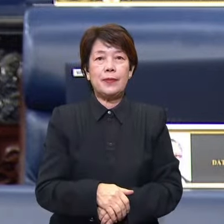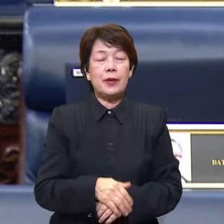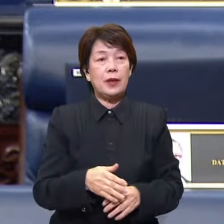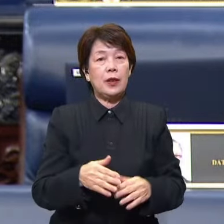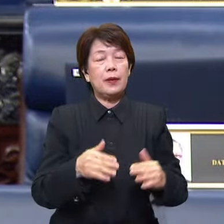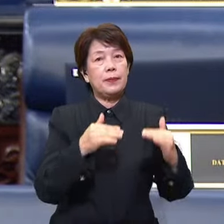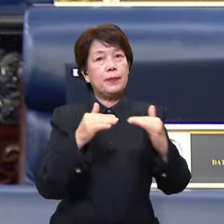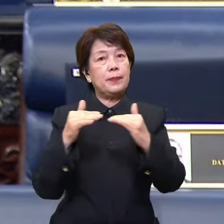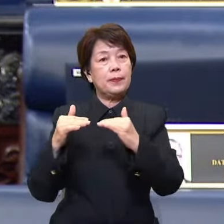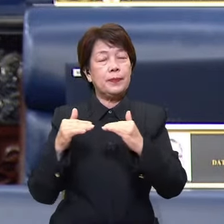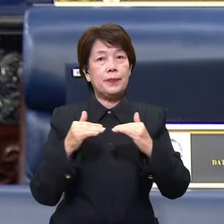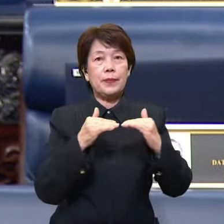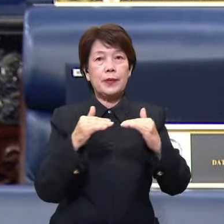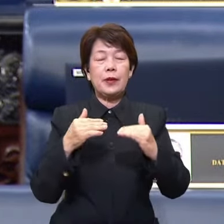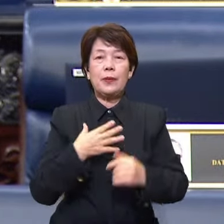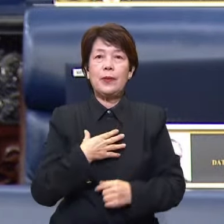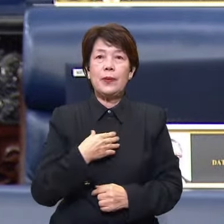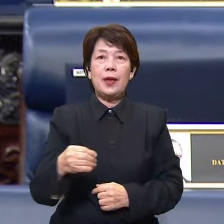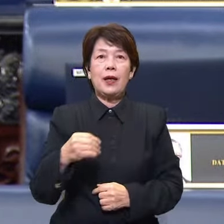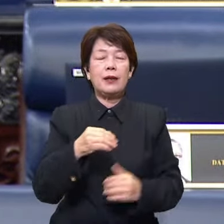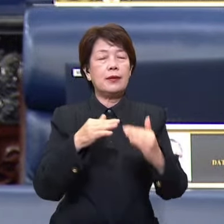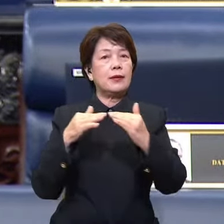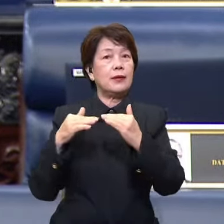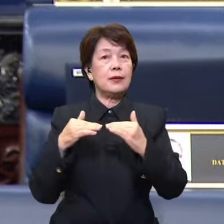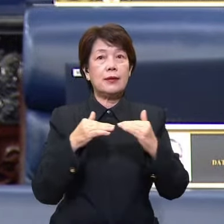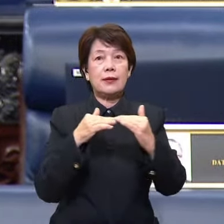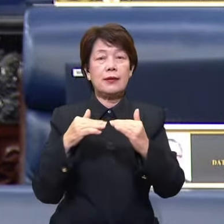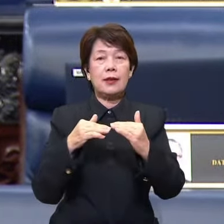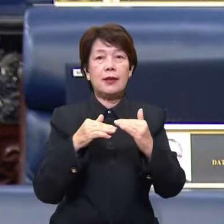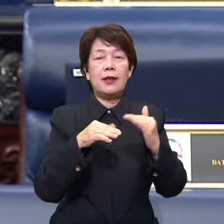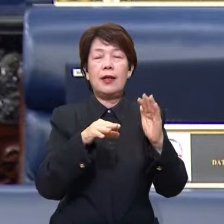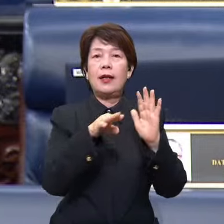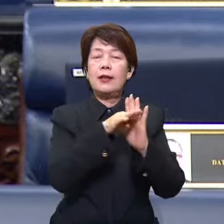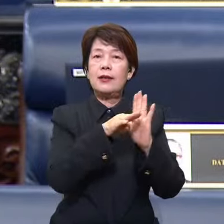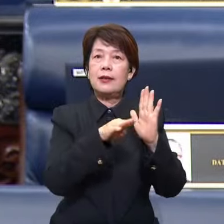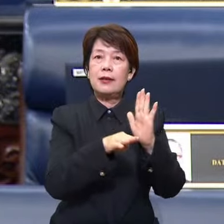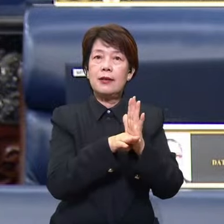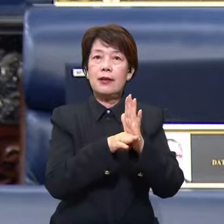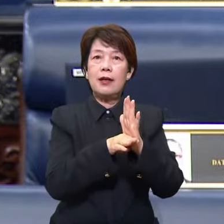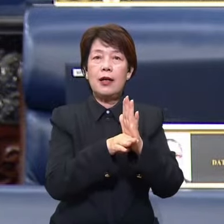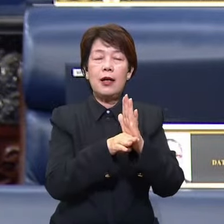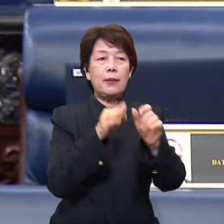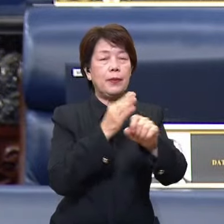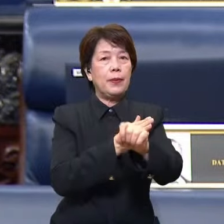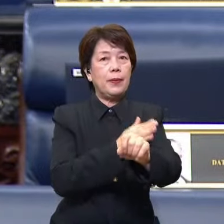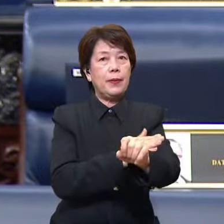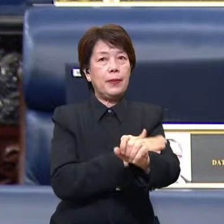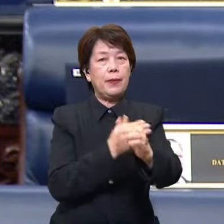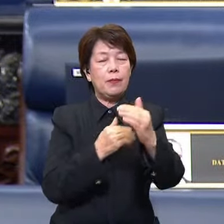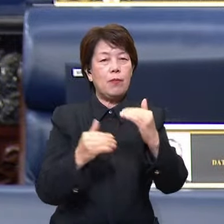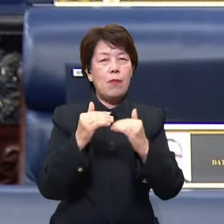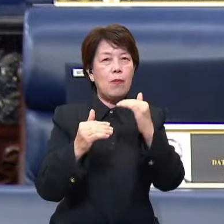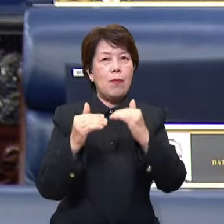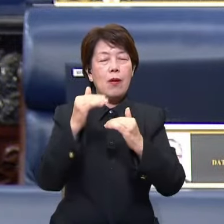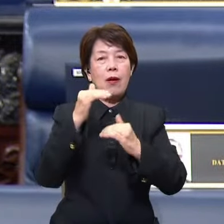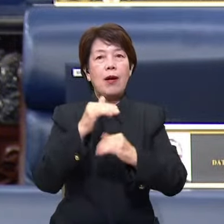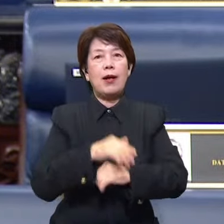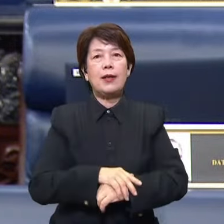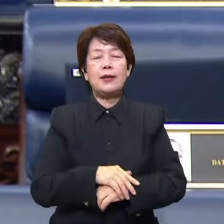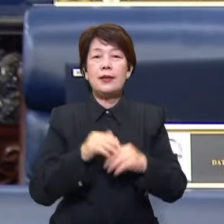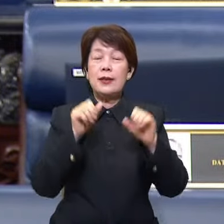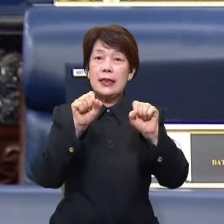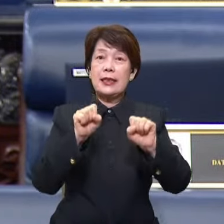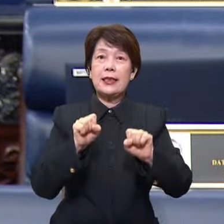Selaras dengan kertas putih kesihatan dan juga selari dengan agenda besar memodernkan sistem kesihatan negara ini, KKM telah